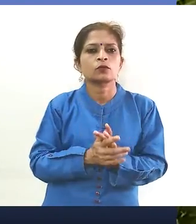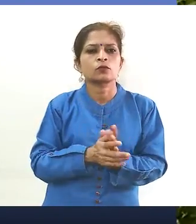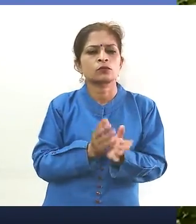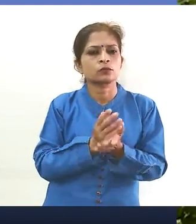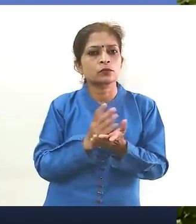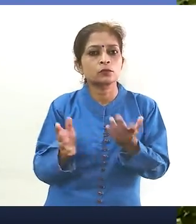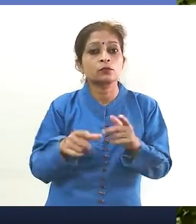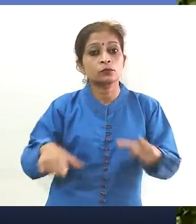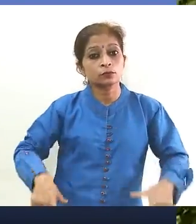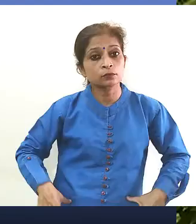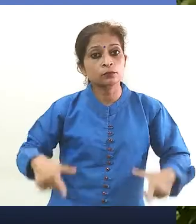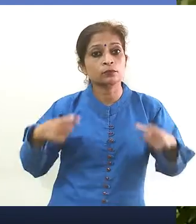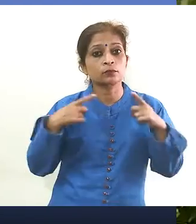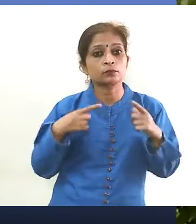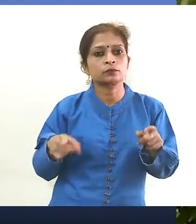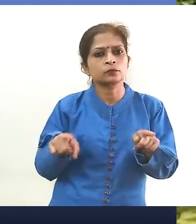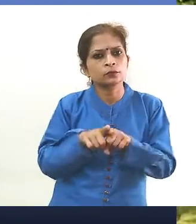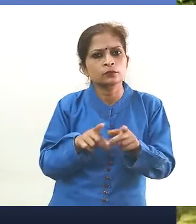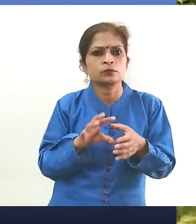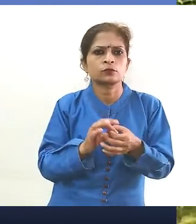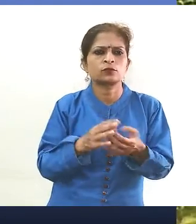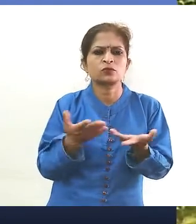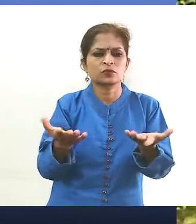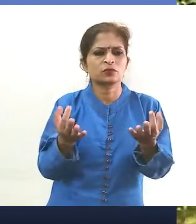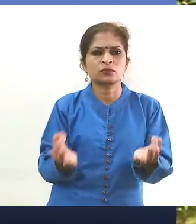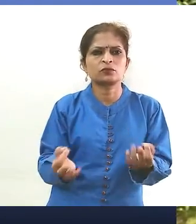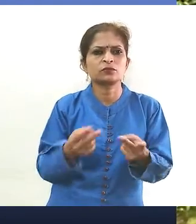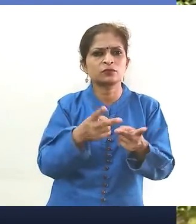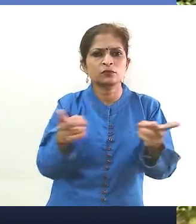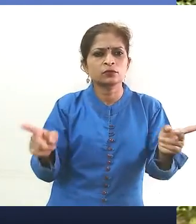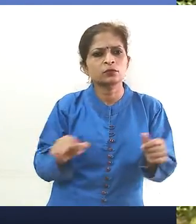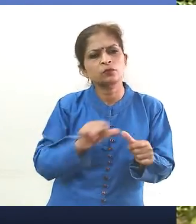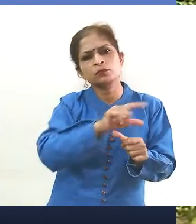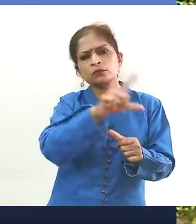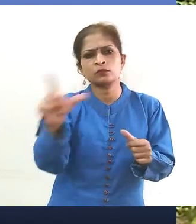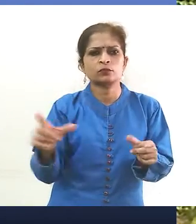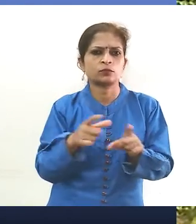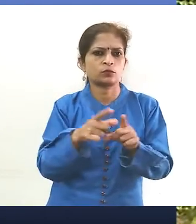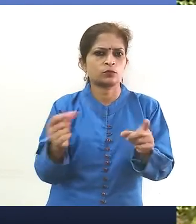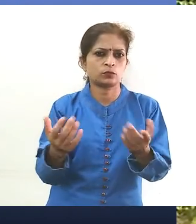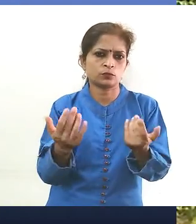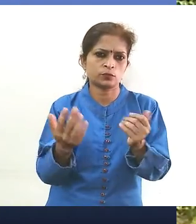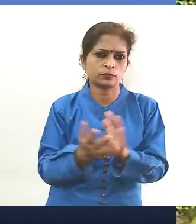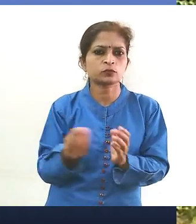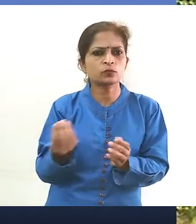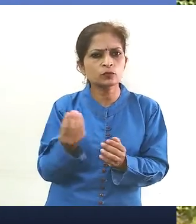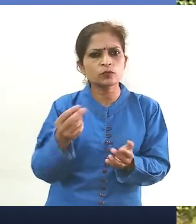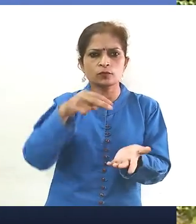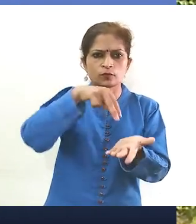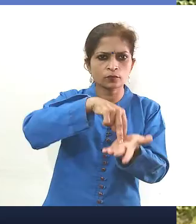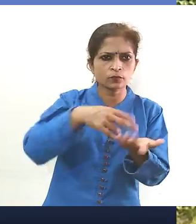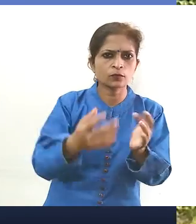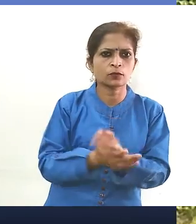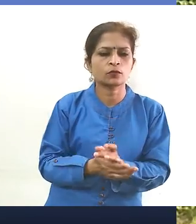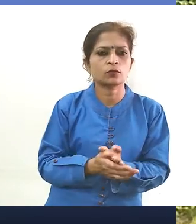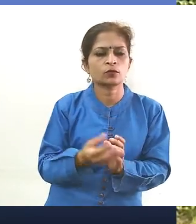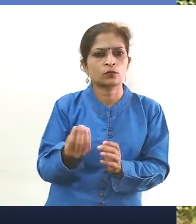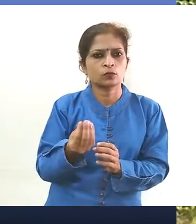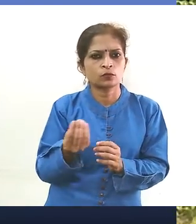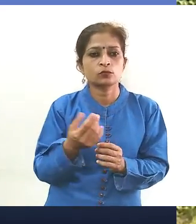है। ऐसे ये आसन तो सब कर सकते हैं, वो मैं बता रहा हूँ। तो कुछ आसन खड़े होकर के कर लिए, कुछ आसन जैसे हमने बताया